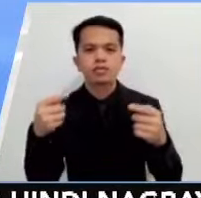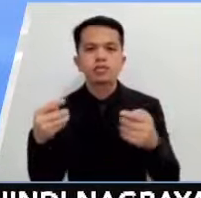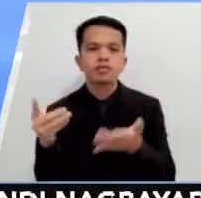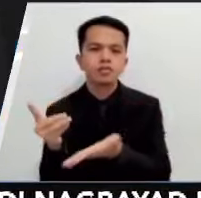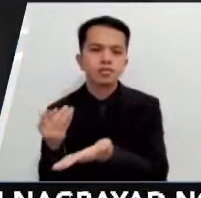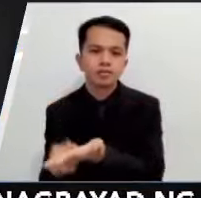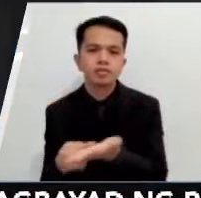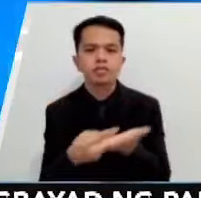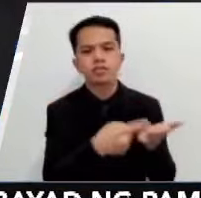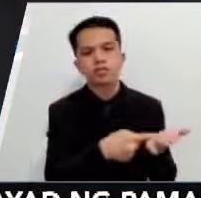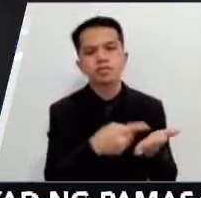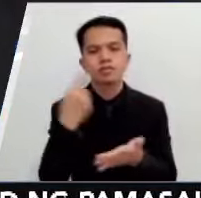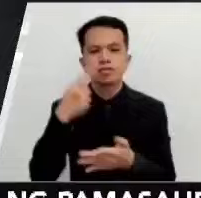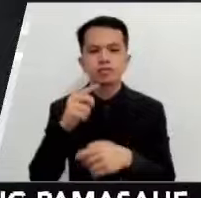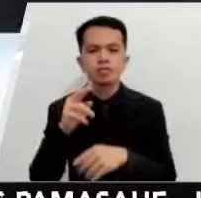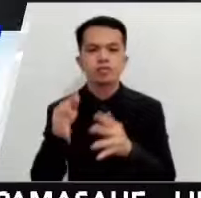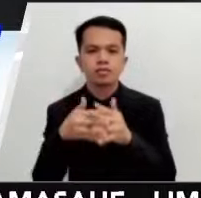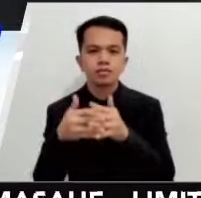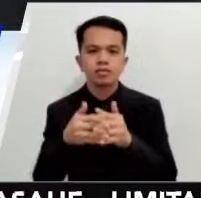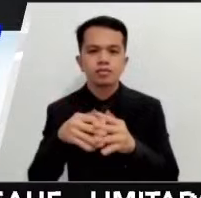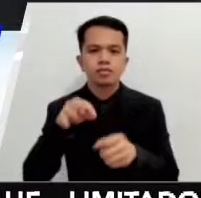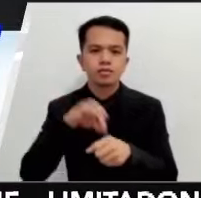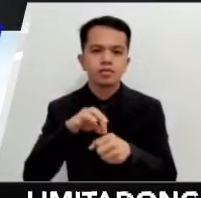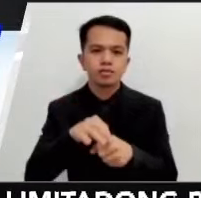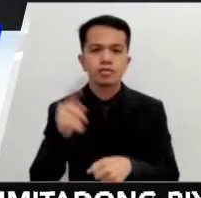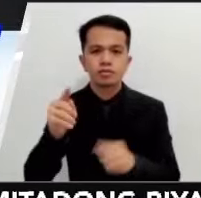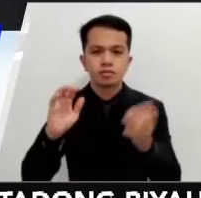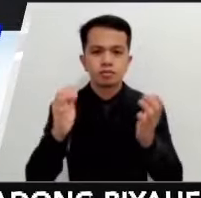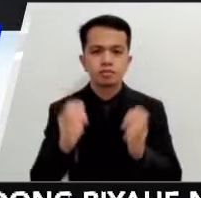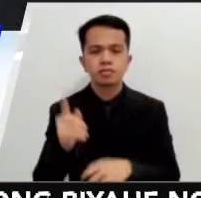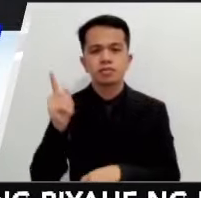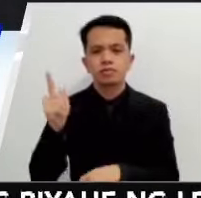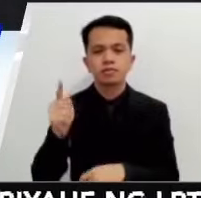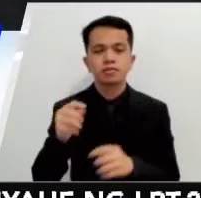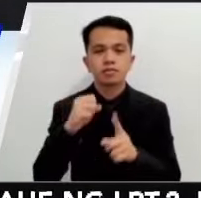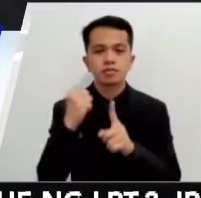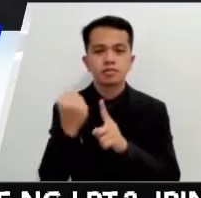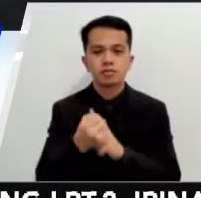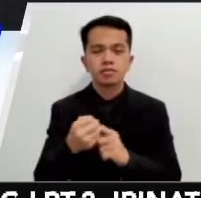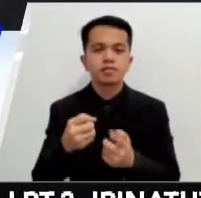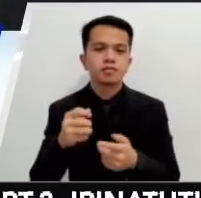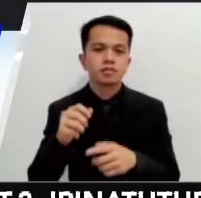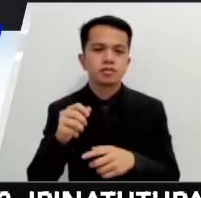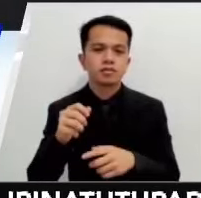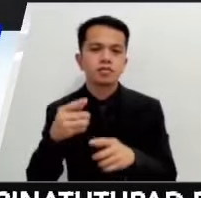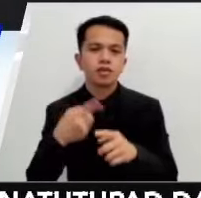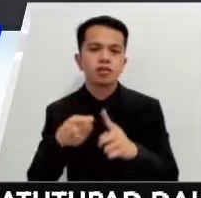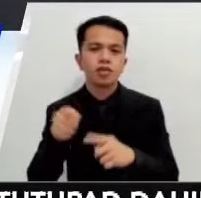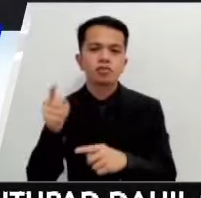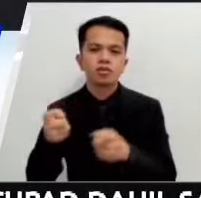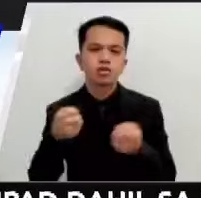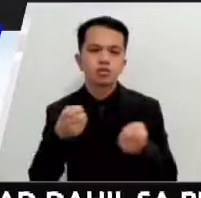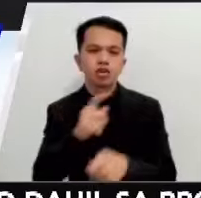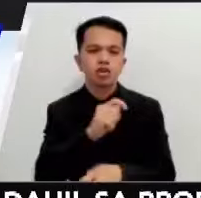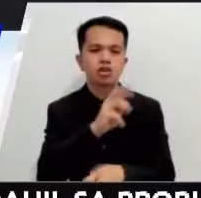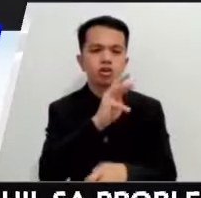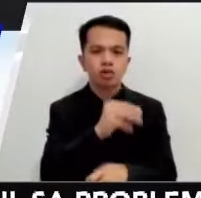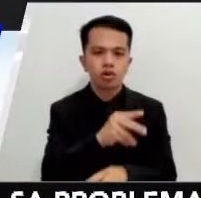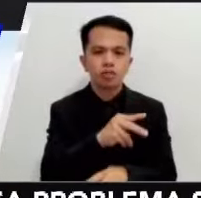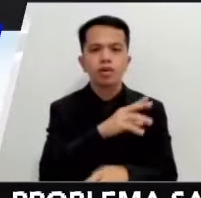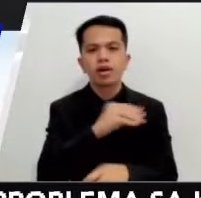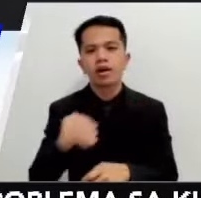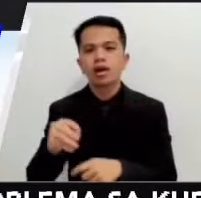elections. Kinumpara nina Trump at Harris ang estado ng Amerika sa ilalim ng mga administrasyong Trump at Joe Biden pagdating